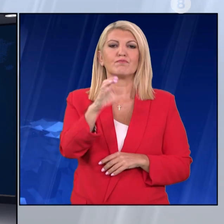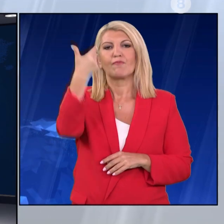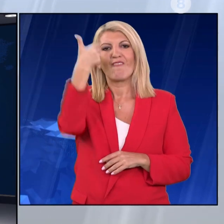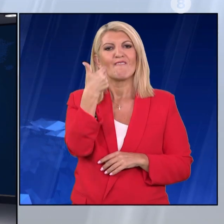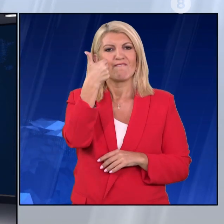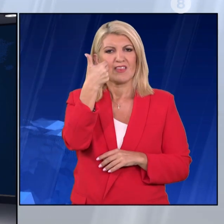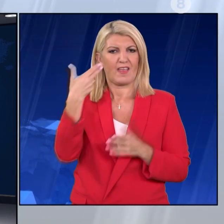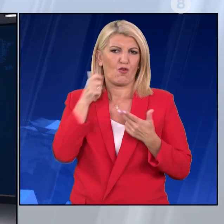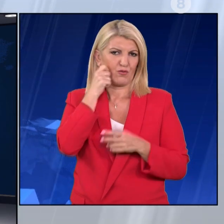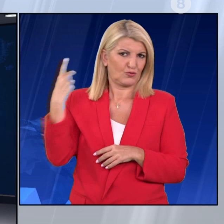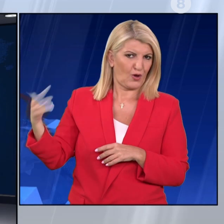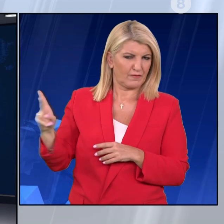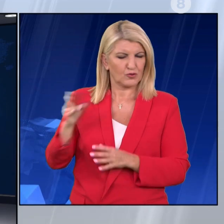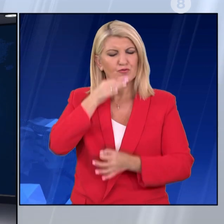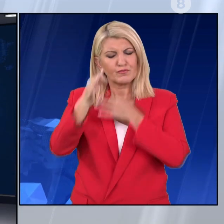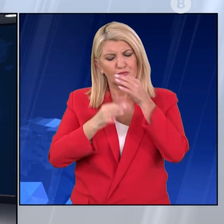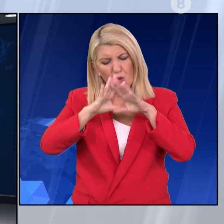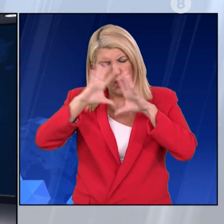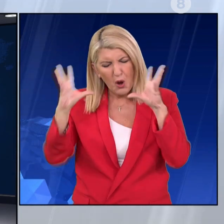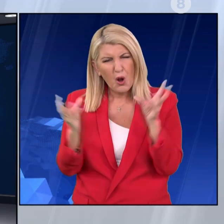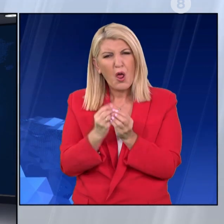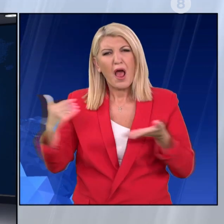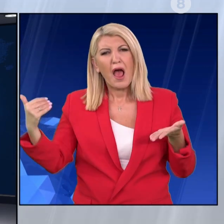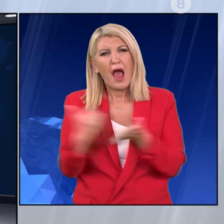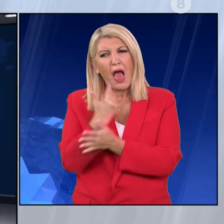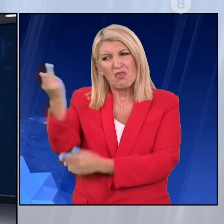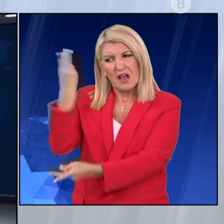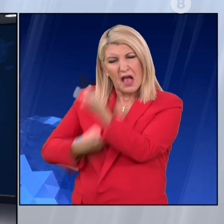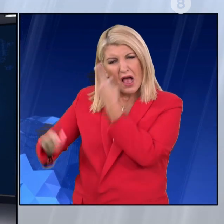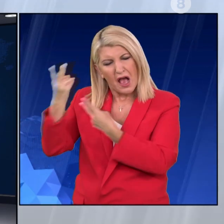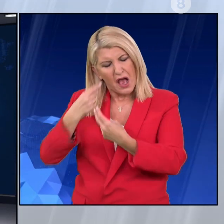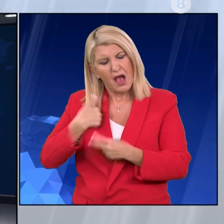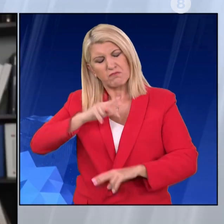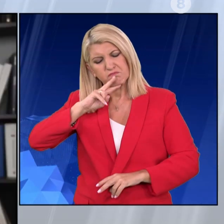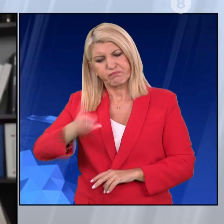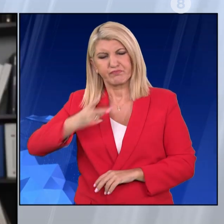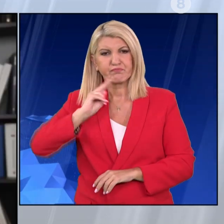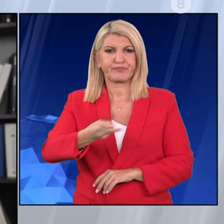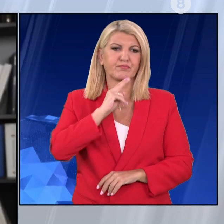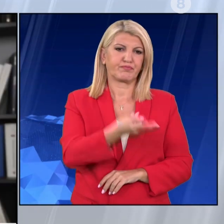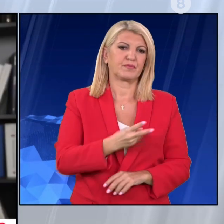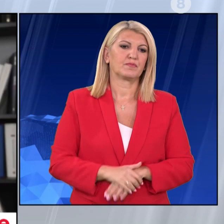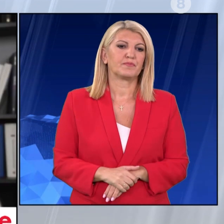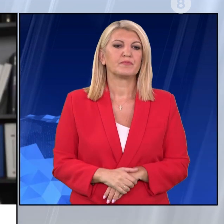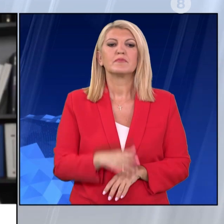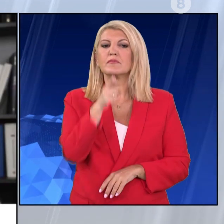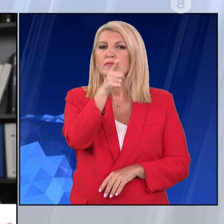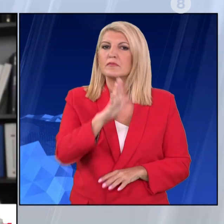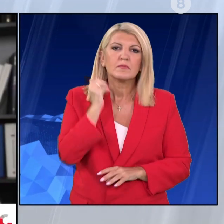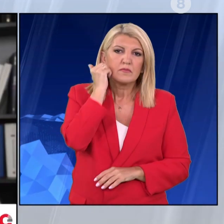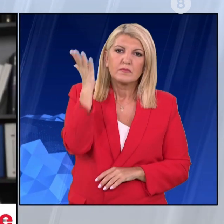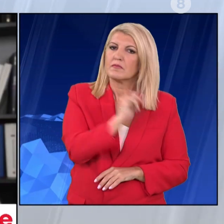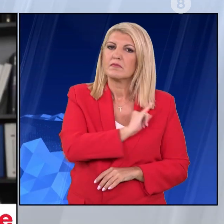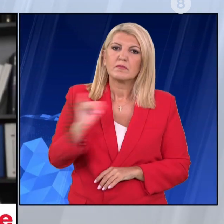επιστητού απέναντι στον πόλεμο λάσπης που δέχεται όπως είπε χαρακτηριστικά δεν πίστευα ποτέ ότι θα χρειαζόταν να κάνω αυτό το